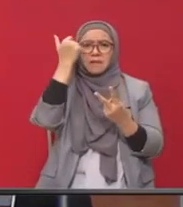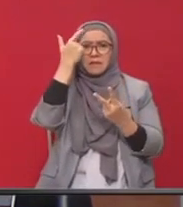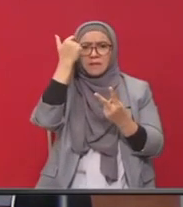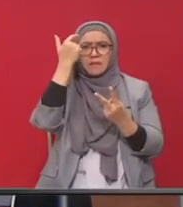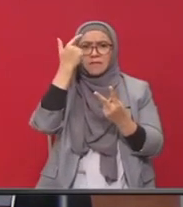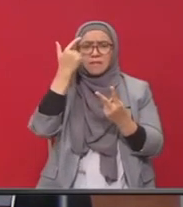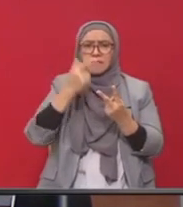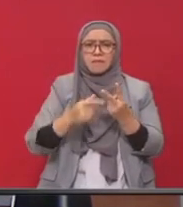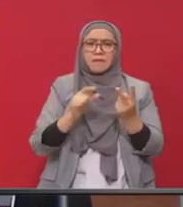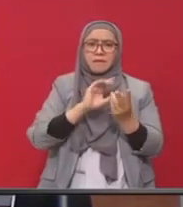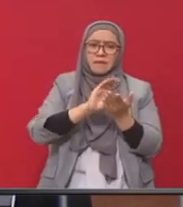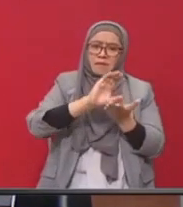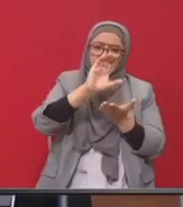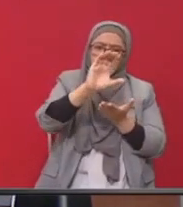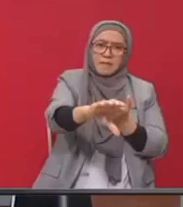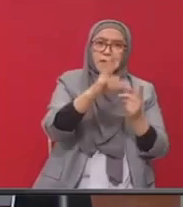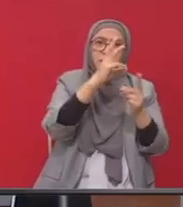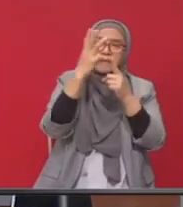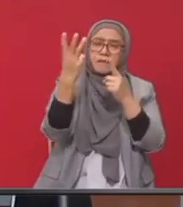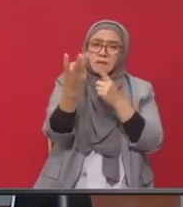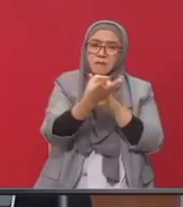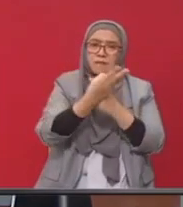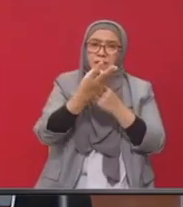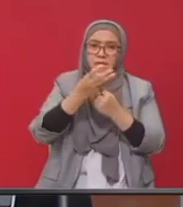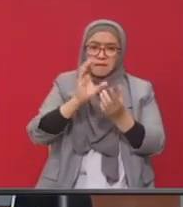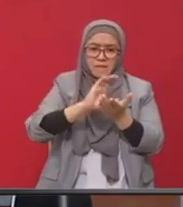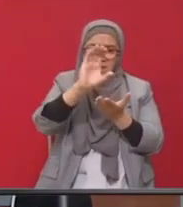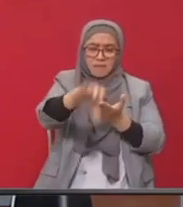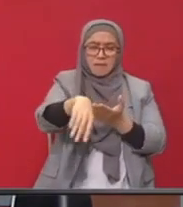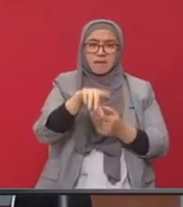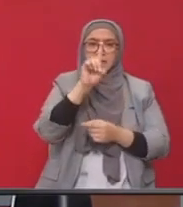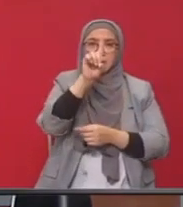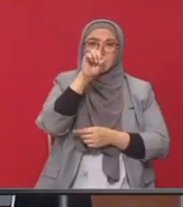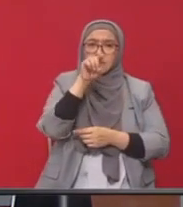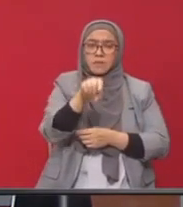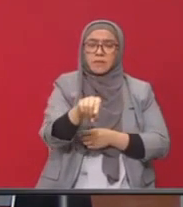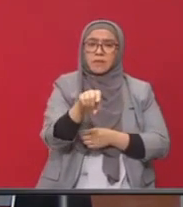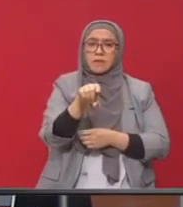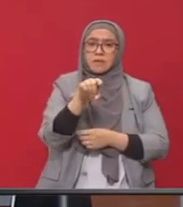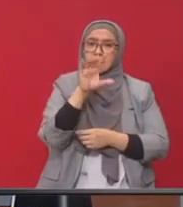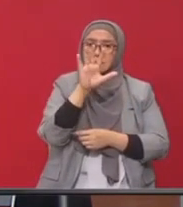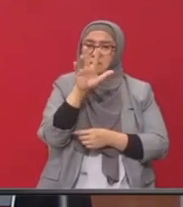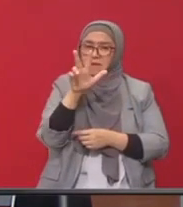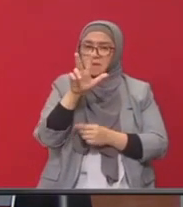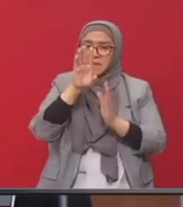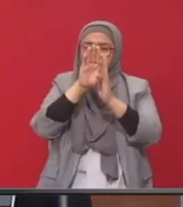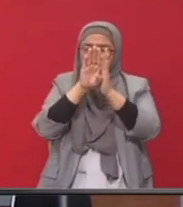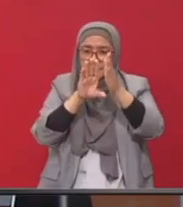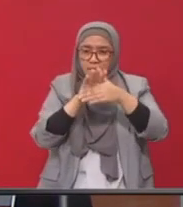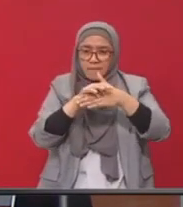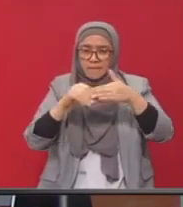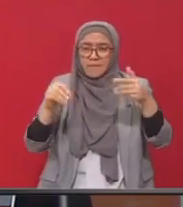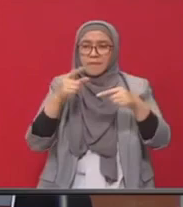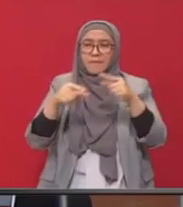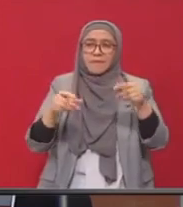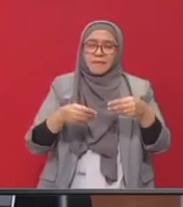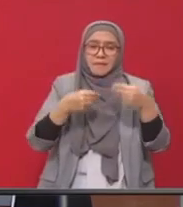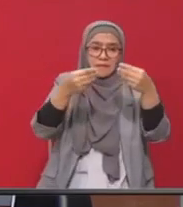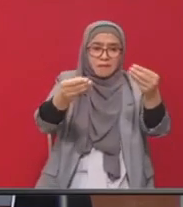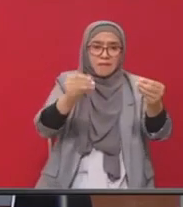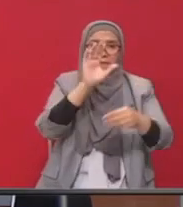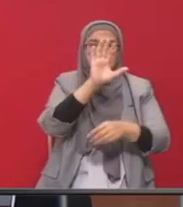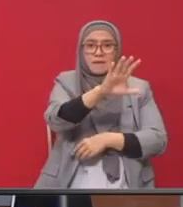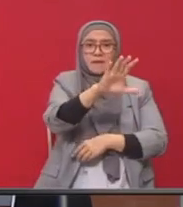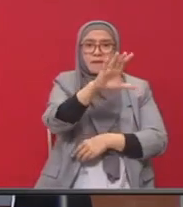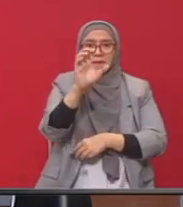JKM ataupun kebajikan masyarakat diperuntukkan satu Panglima tiga pilihan ketika ini dan jalur kan untuk 500